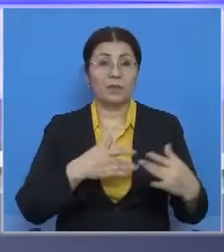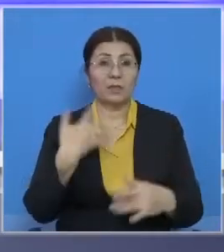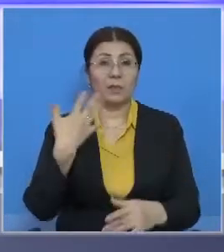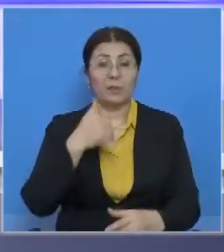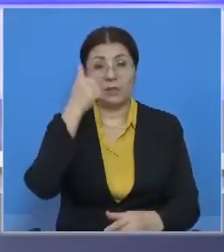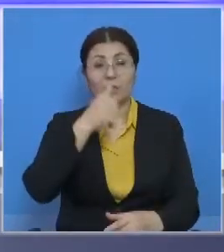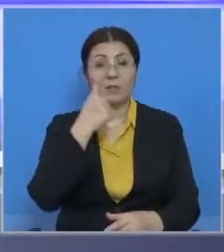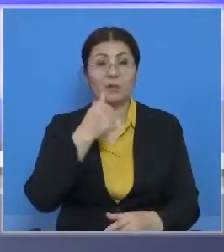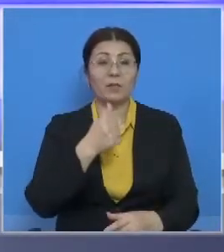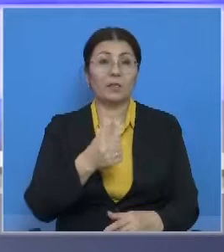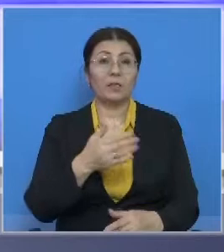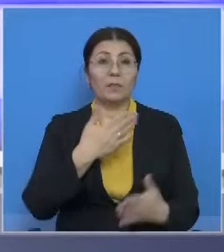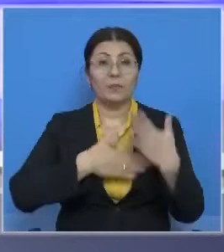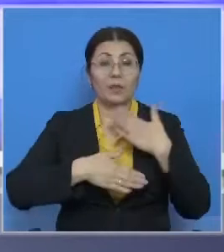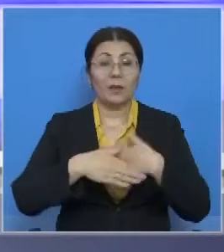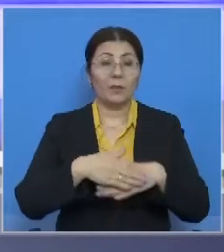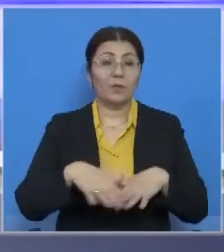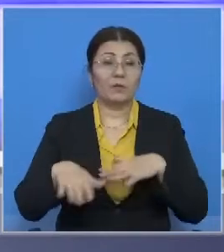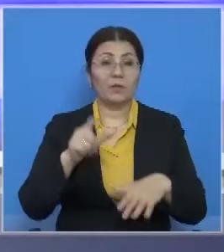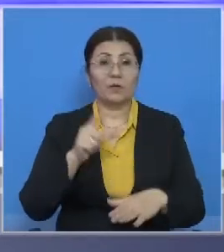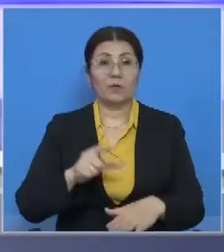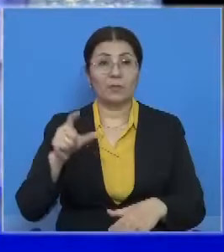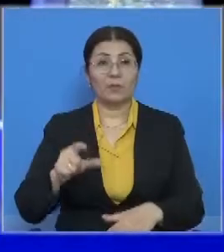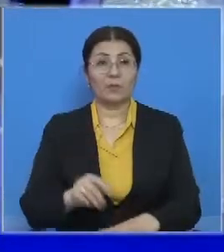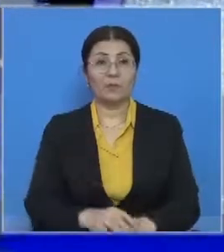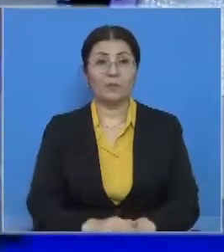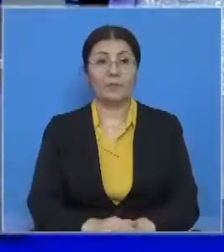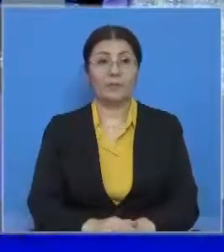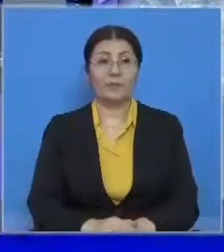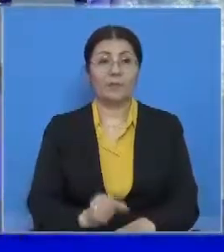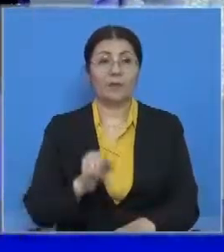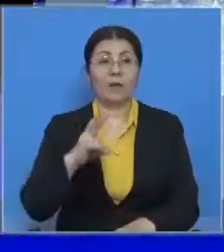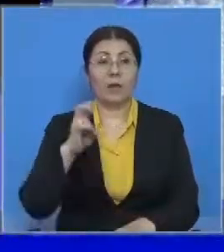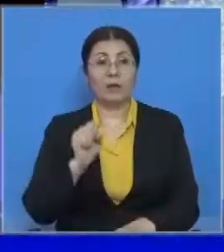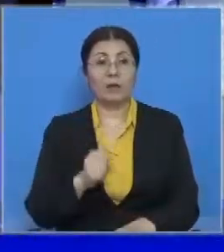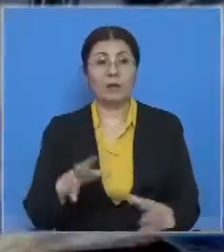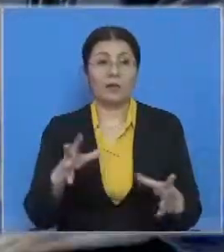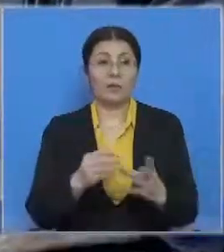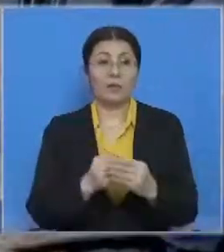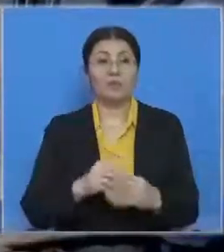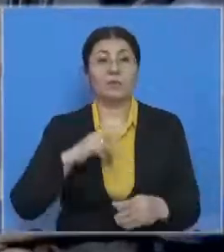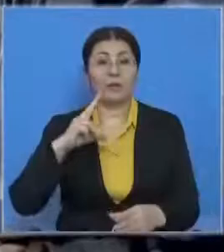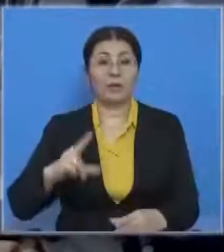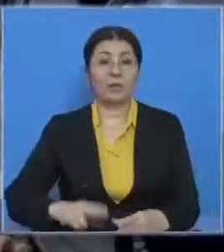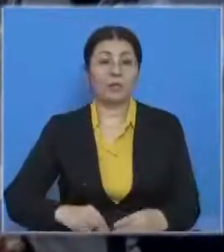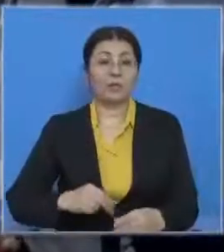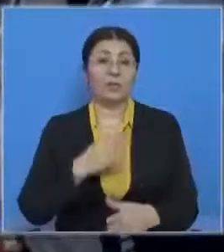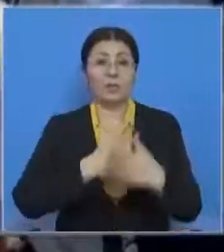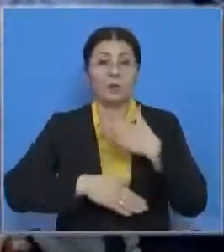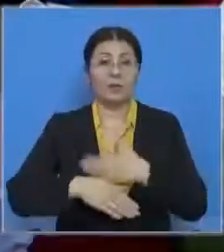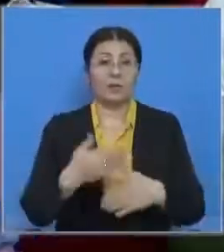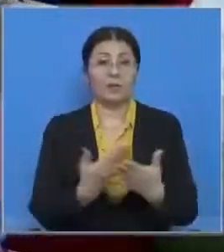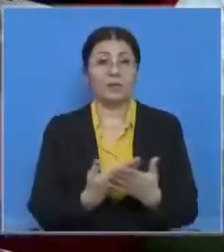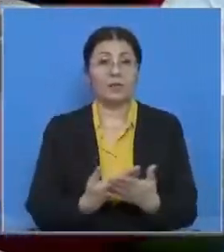5-летия и порадовала нуждающихся в жилье людей. Анна Бахтыбаева является кормильцем дочери инвалида и осиротевших